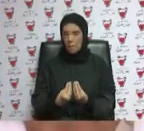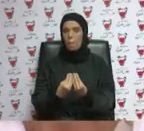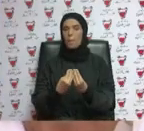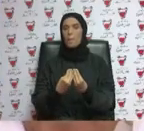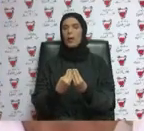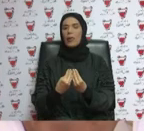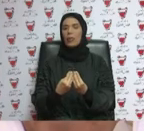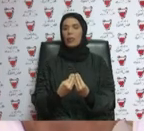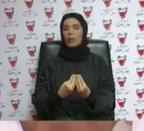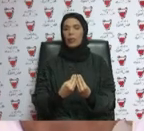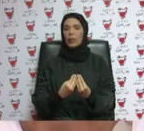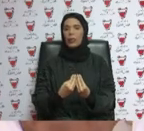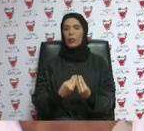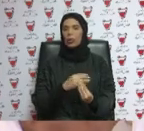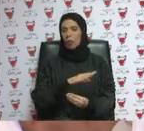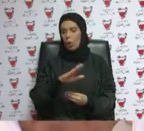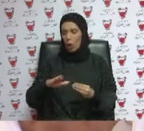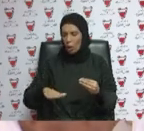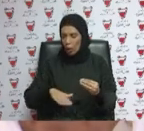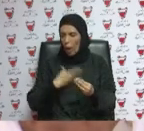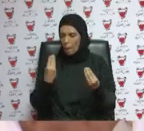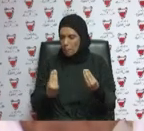كنا قاعدين في